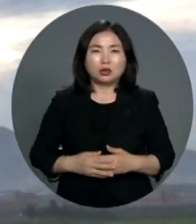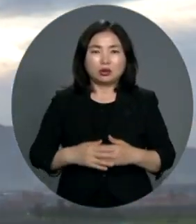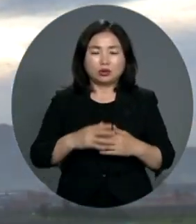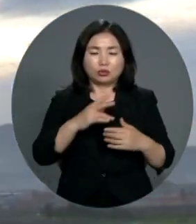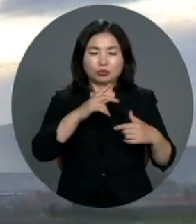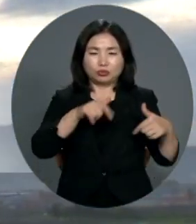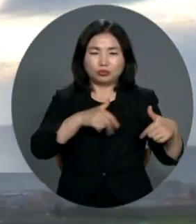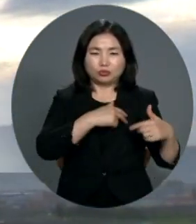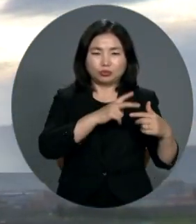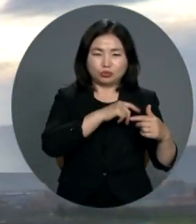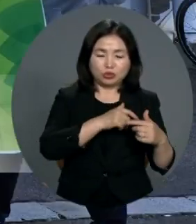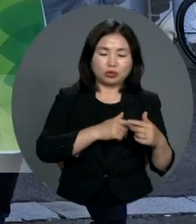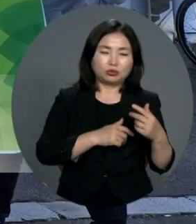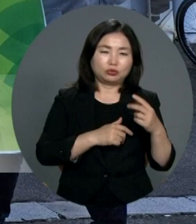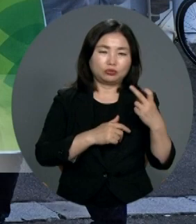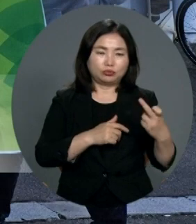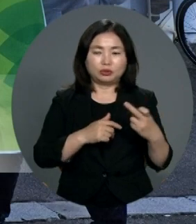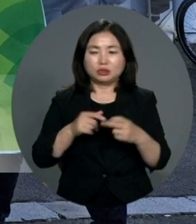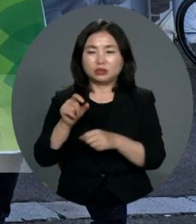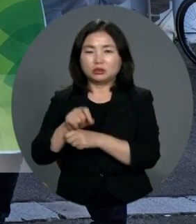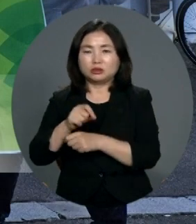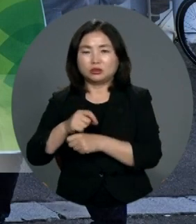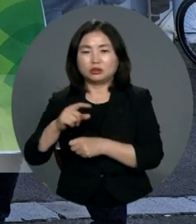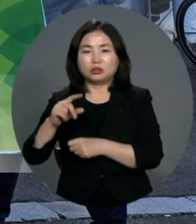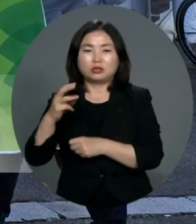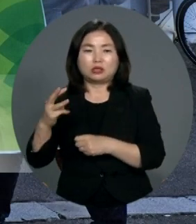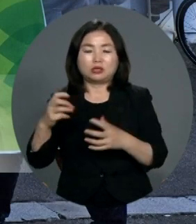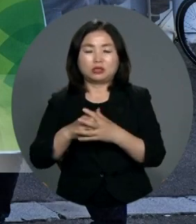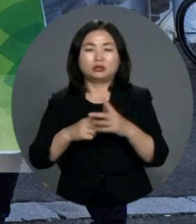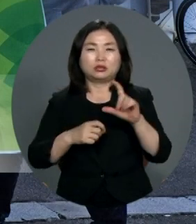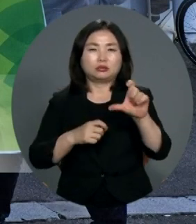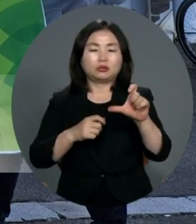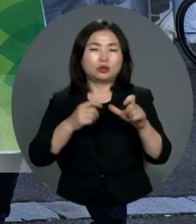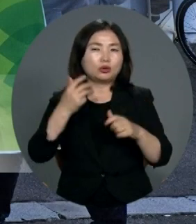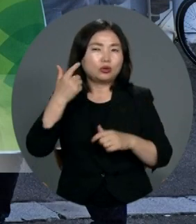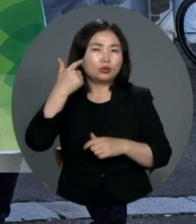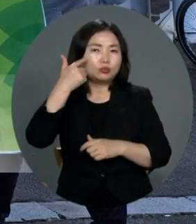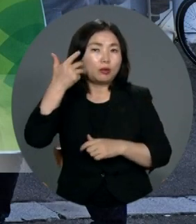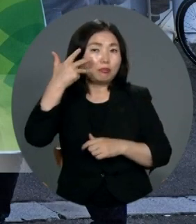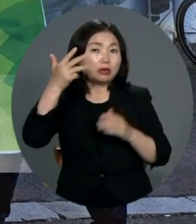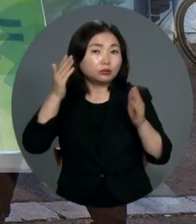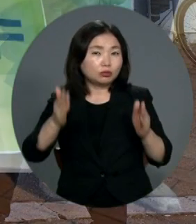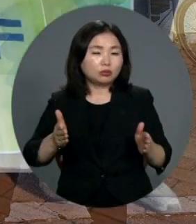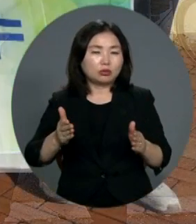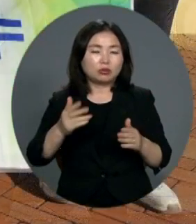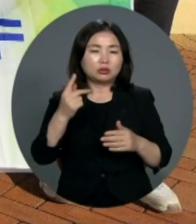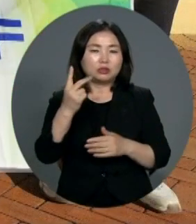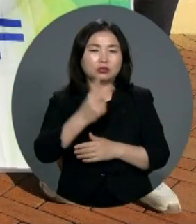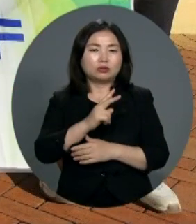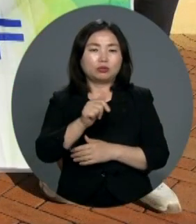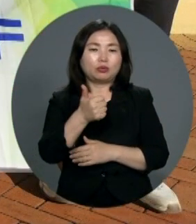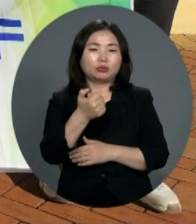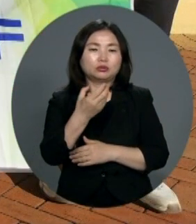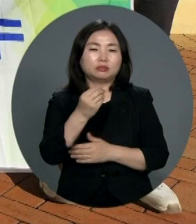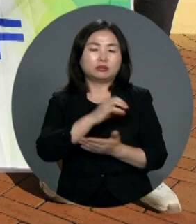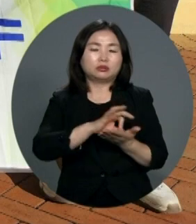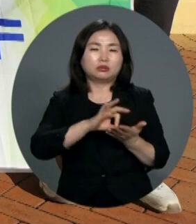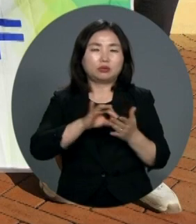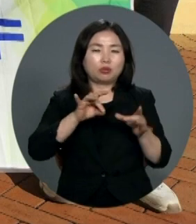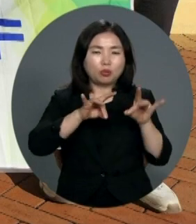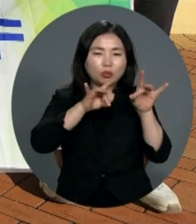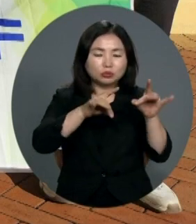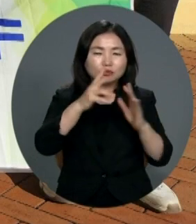의원 12명과 의회 직원 3명 등 15명은 6박 8일 일정으로 5,250만 원을 들여